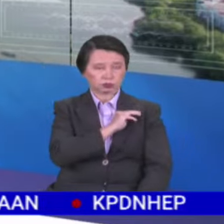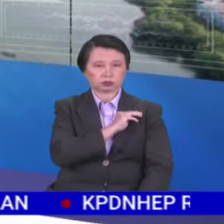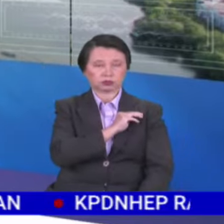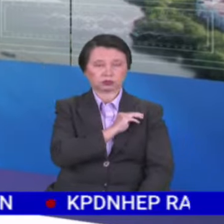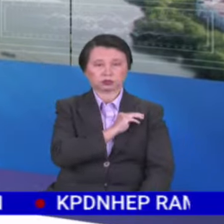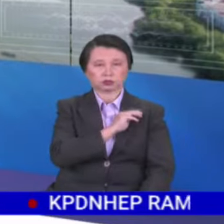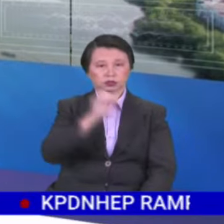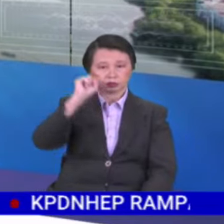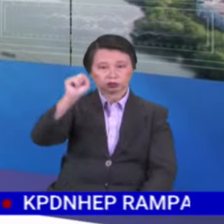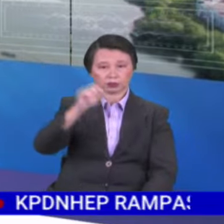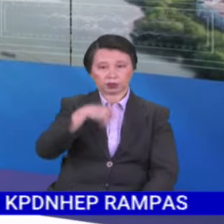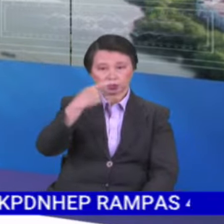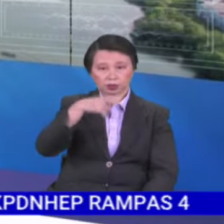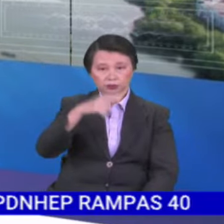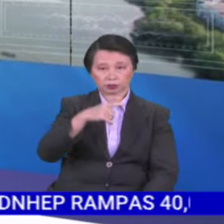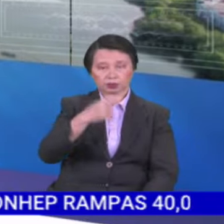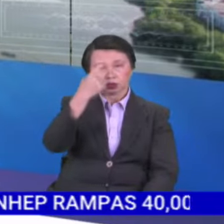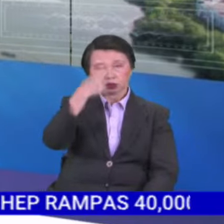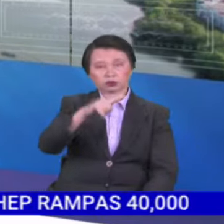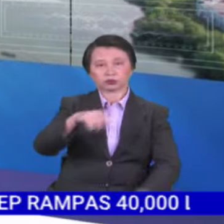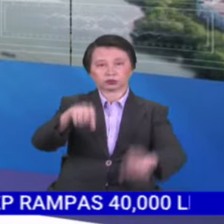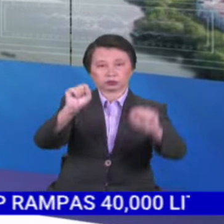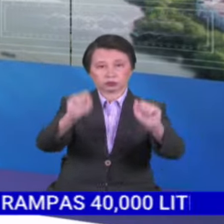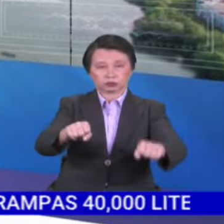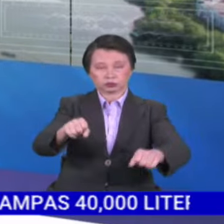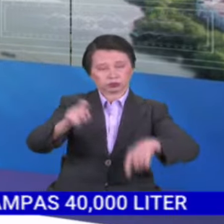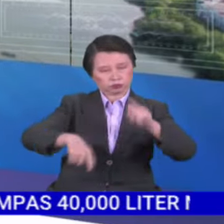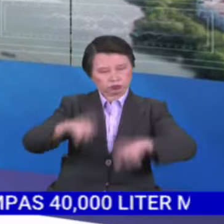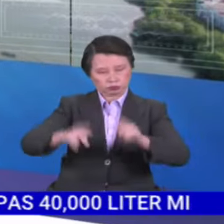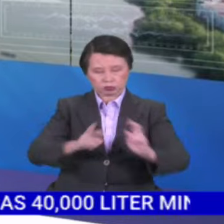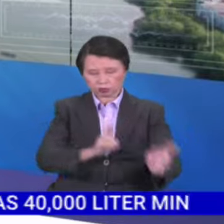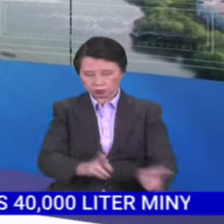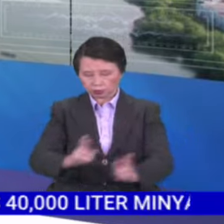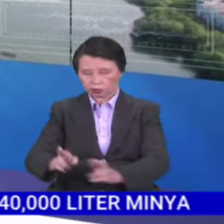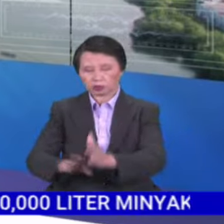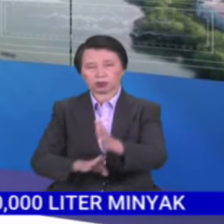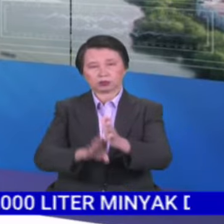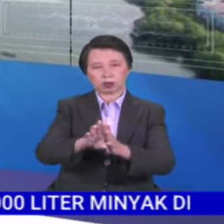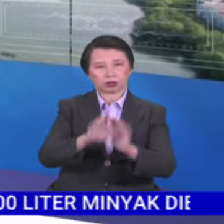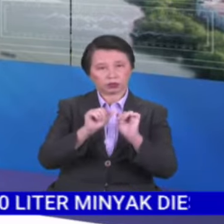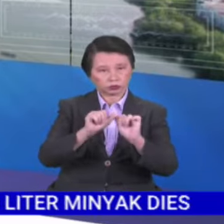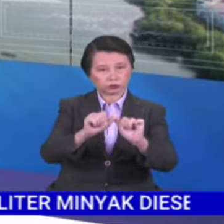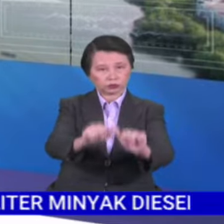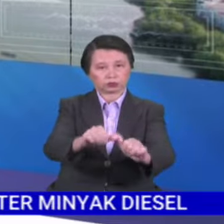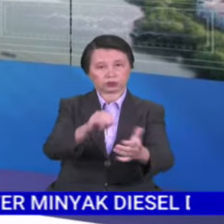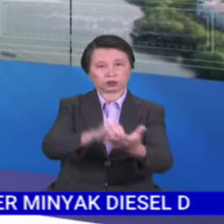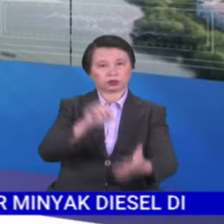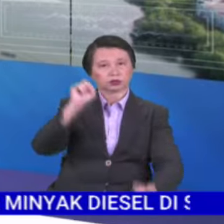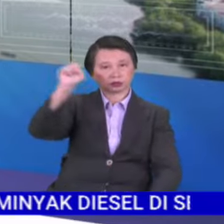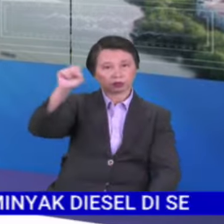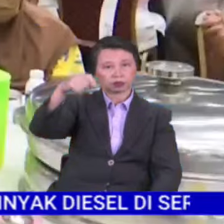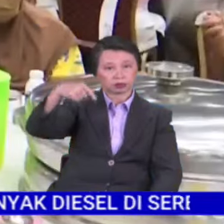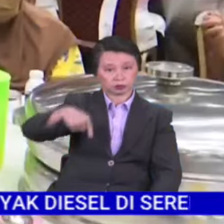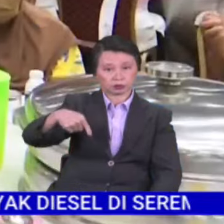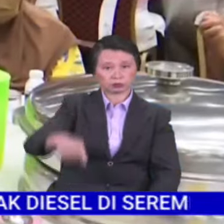Haji Jinor berkata, ia juga bagi membolehkan pelbagai rancangan pembangunan diteruskan di negeri ini.